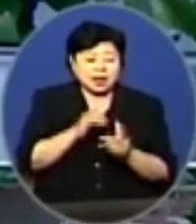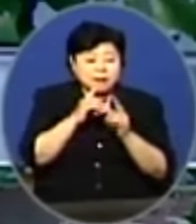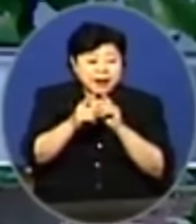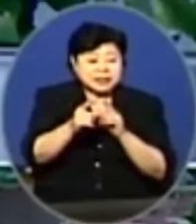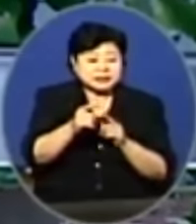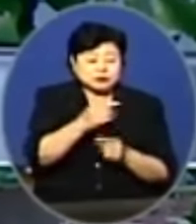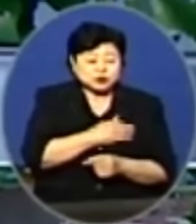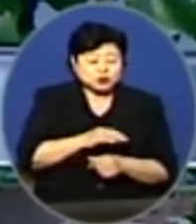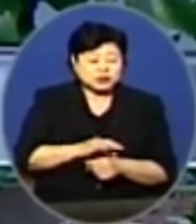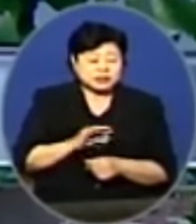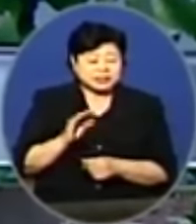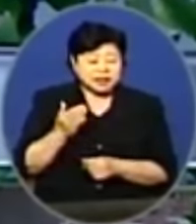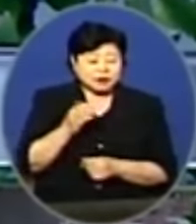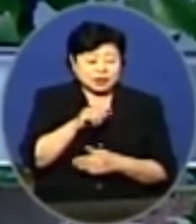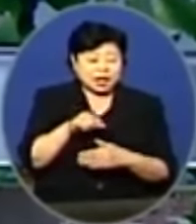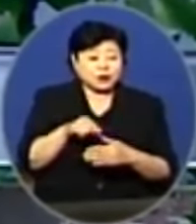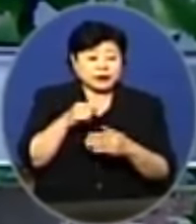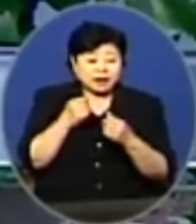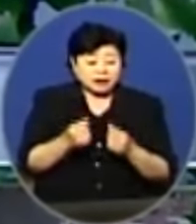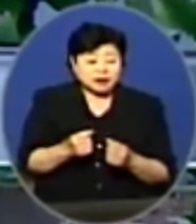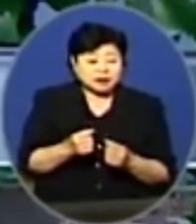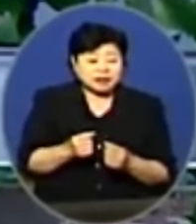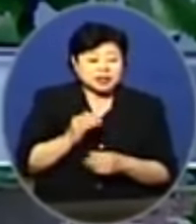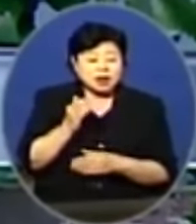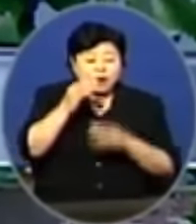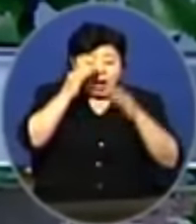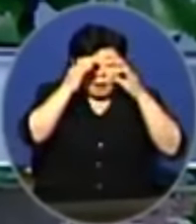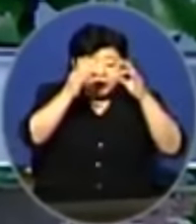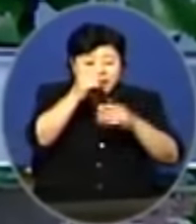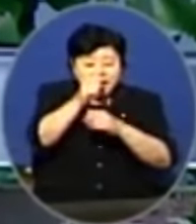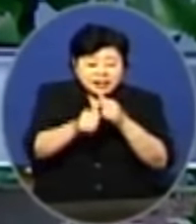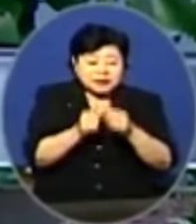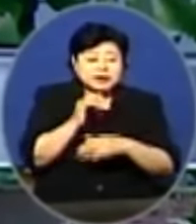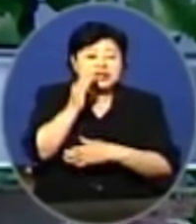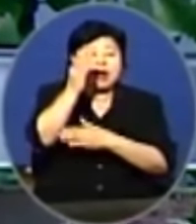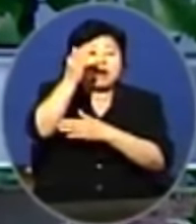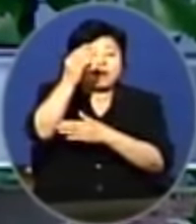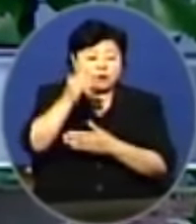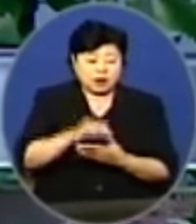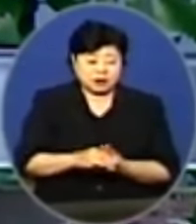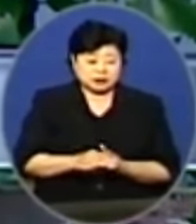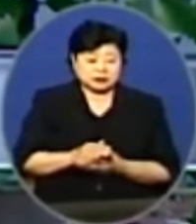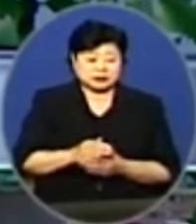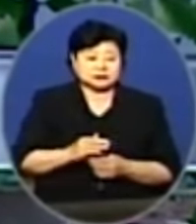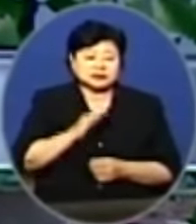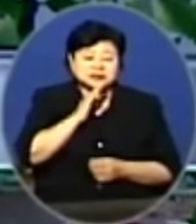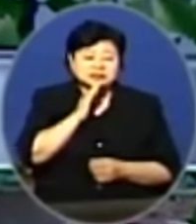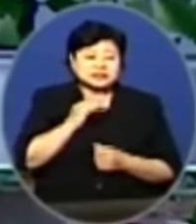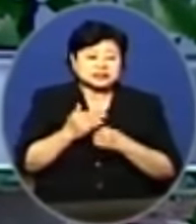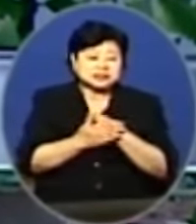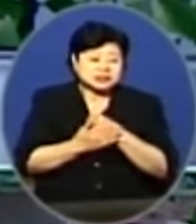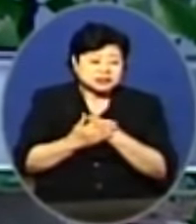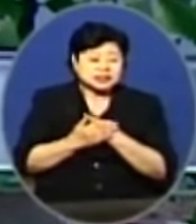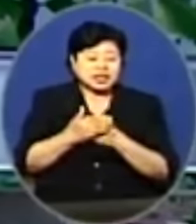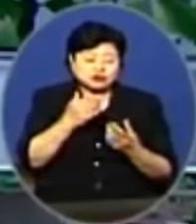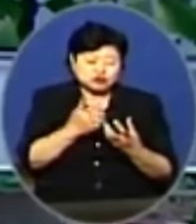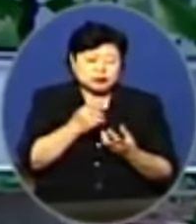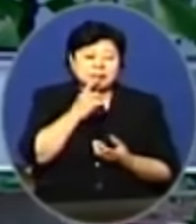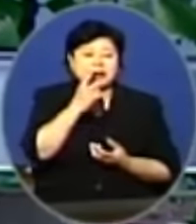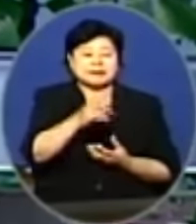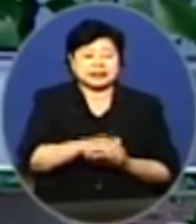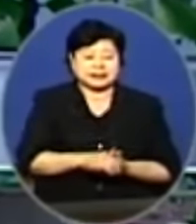말씀이 육신이 되어 우리 가운데 거하시니 우리가 그 영광을 보니 하나님의 영광이여 진리와 은혜가 충만하더라.